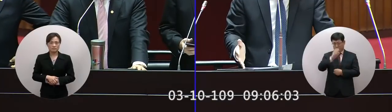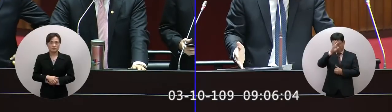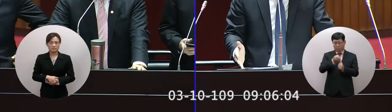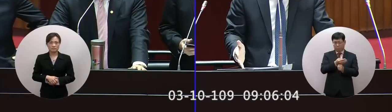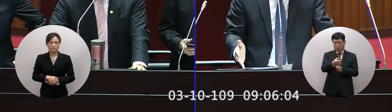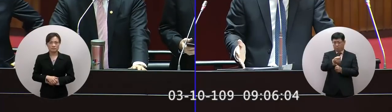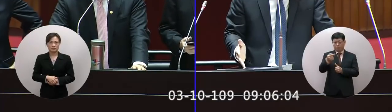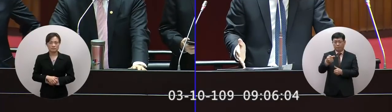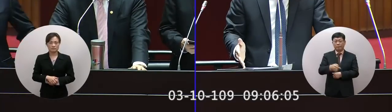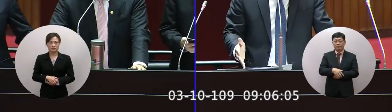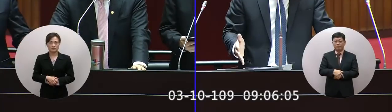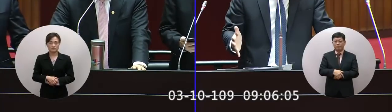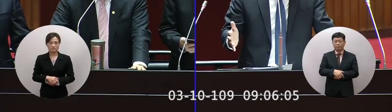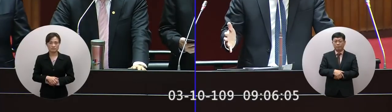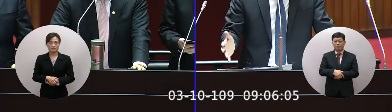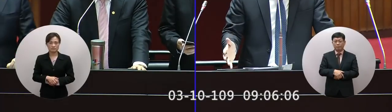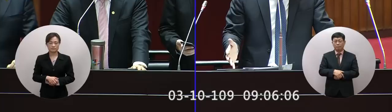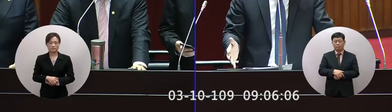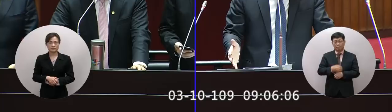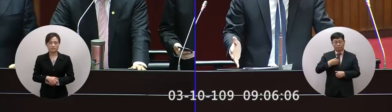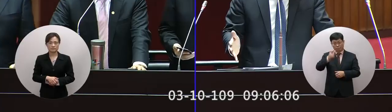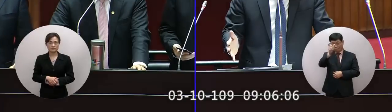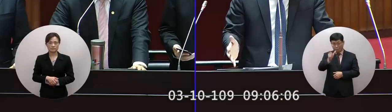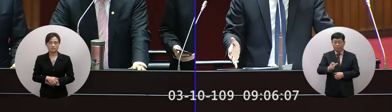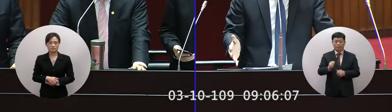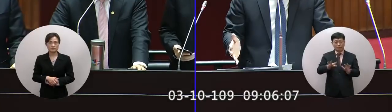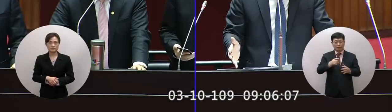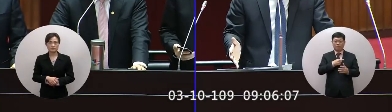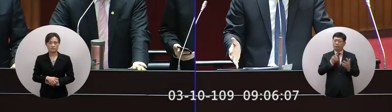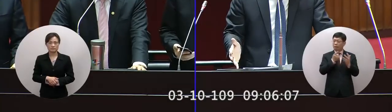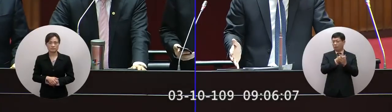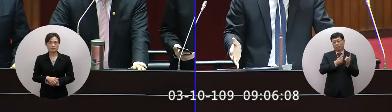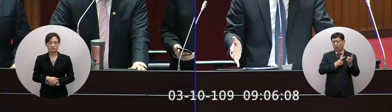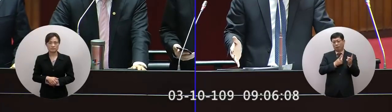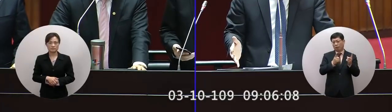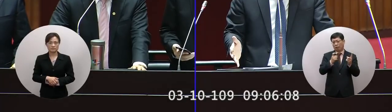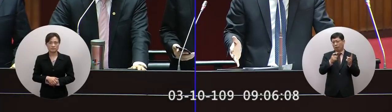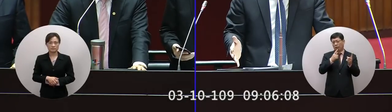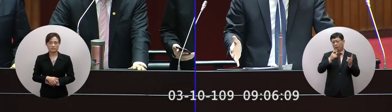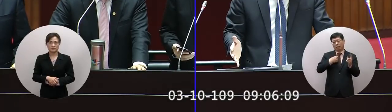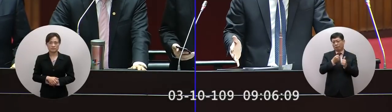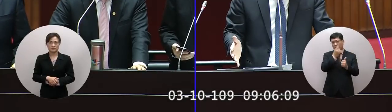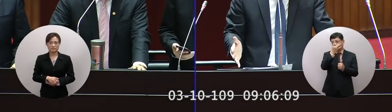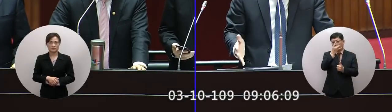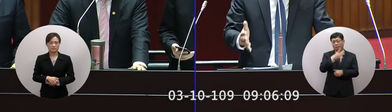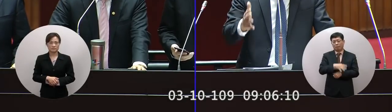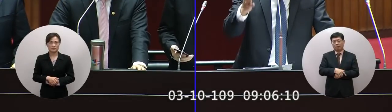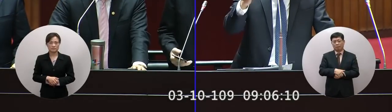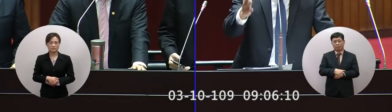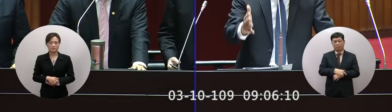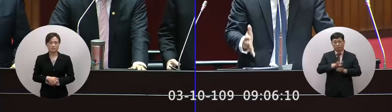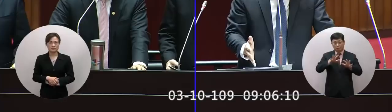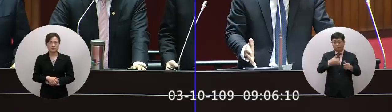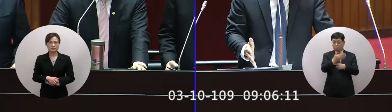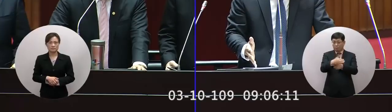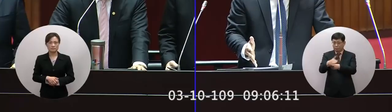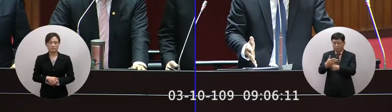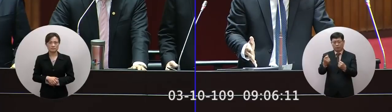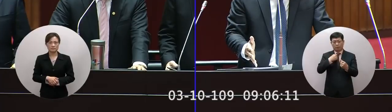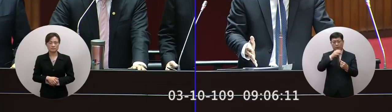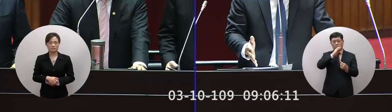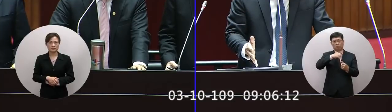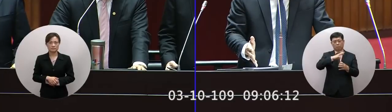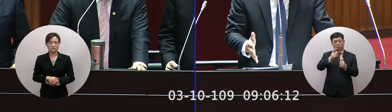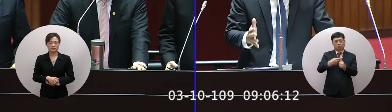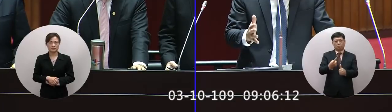是日趋的严重哦，意大利几乎我们可以讲说失控的状态了。他现在的死亡率也是最